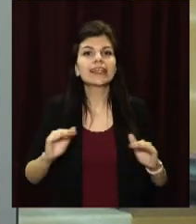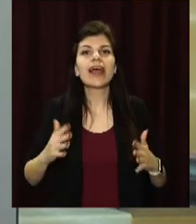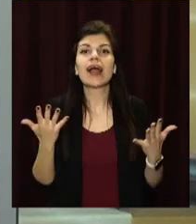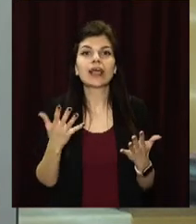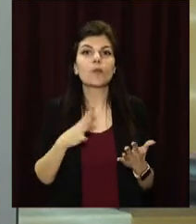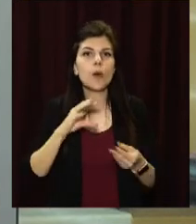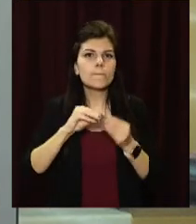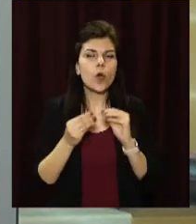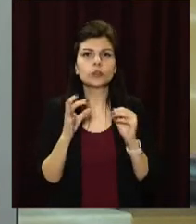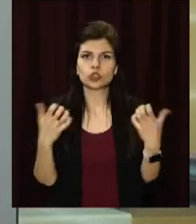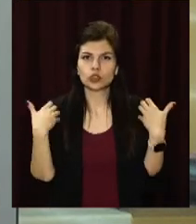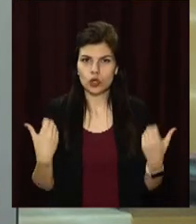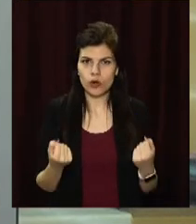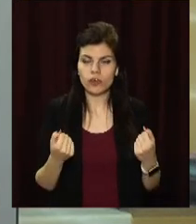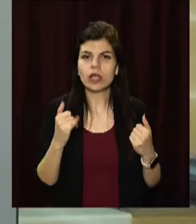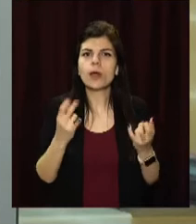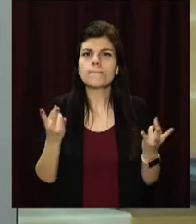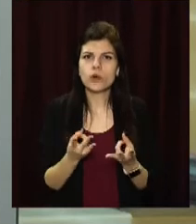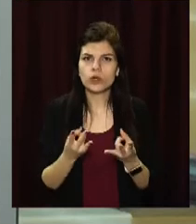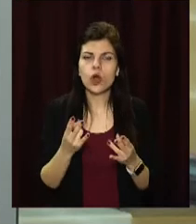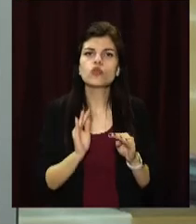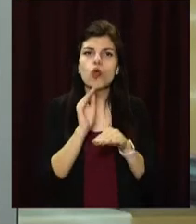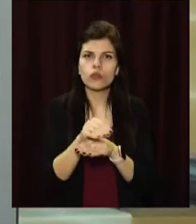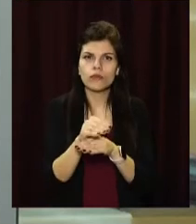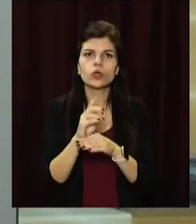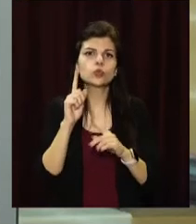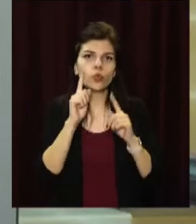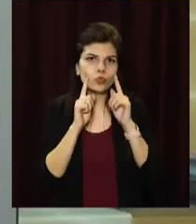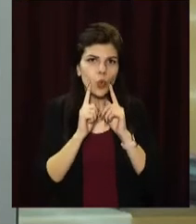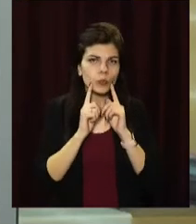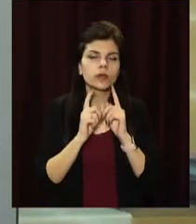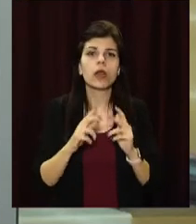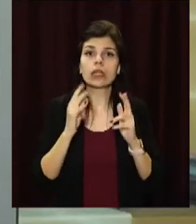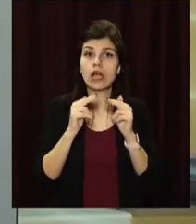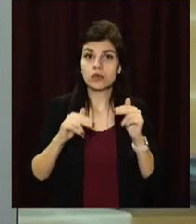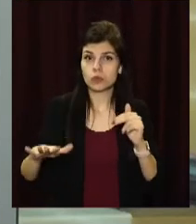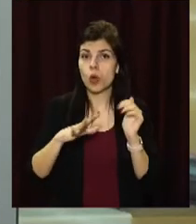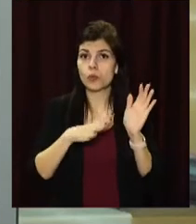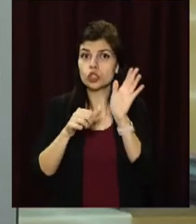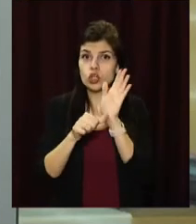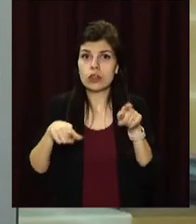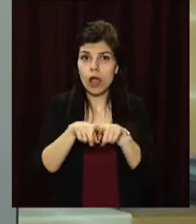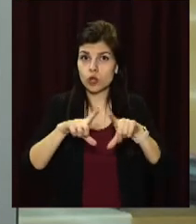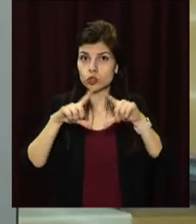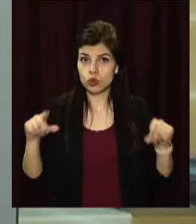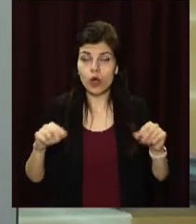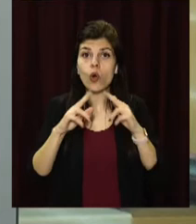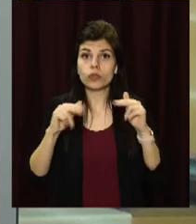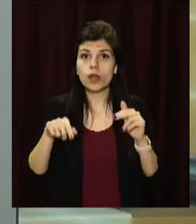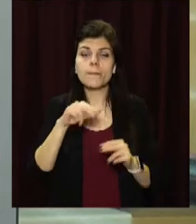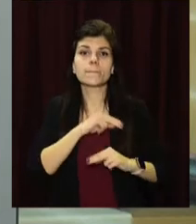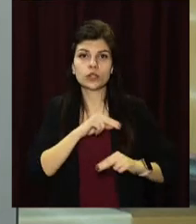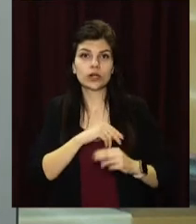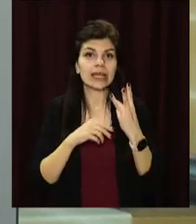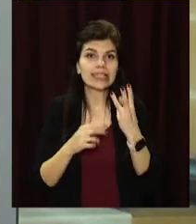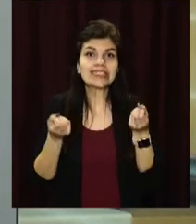мали проблеми зі здоров'ям і потребували додаткових зручностей. На Дніпропетровщині було 6 таких шкіл. Зокрема, у Дніпрі працювали